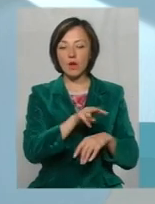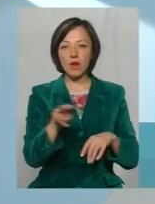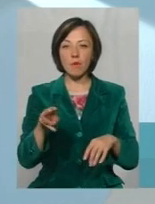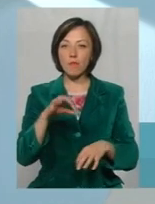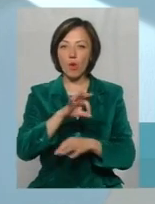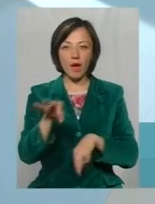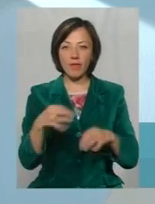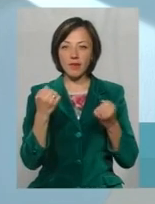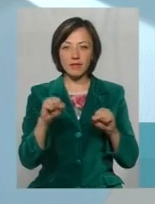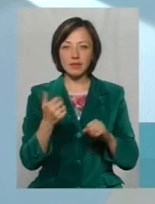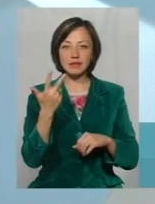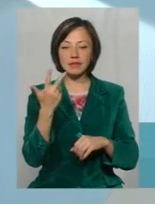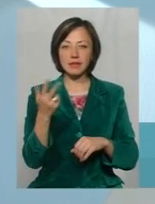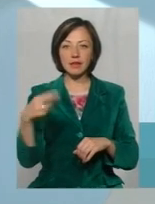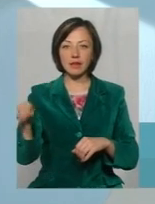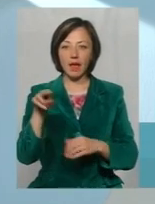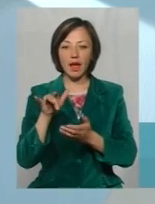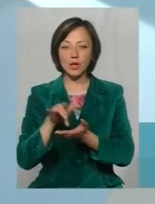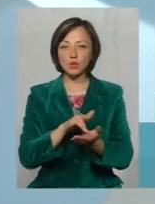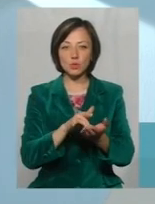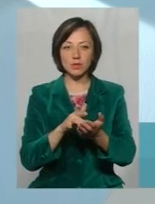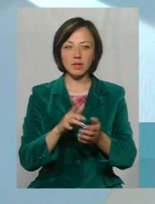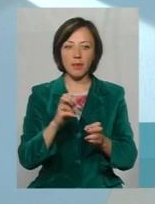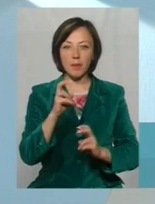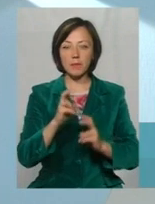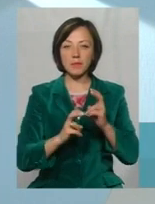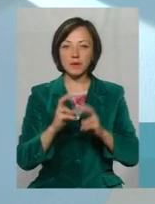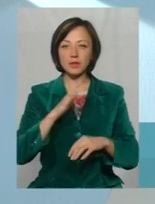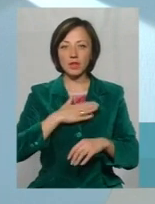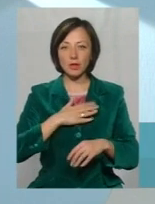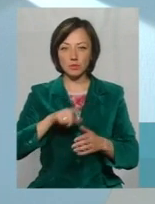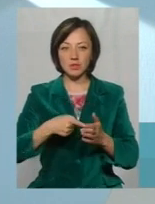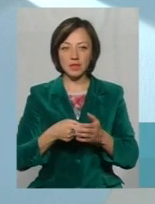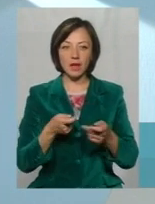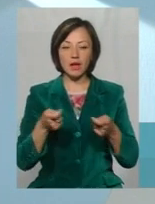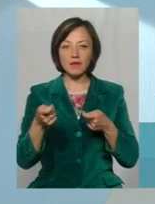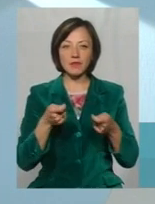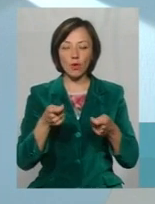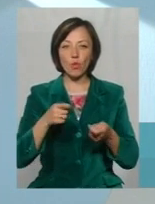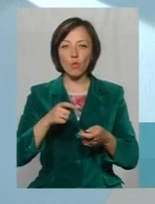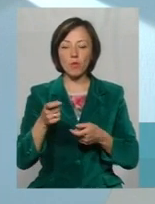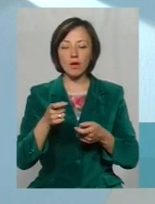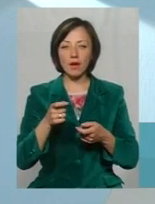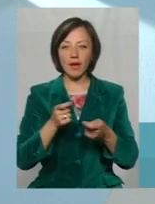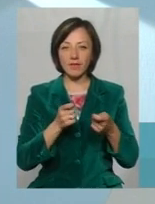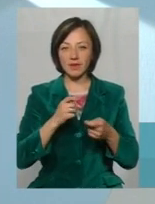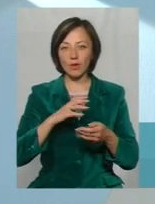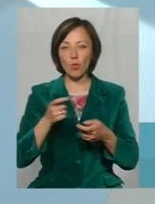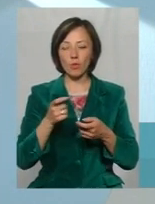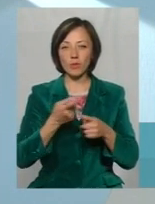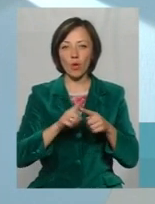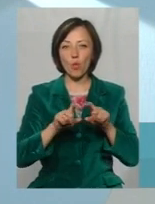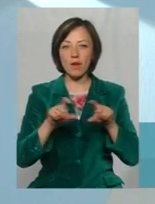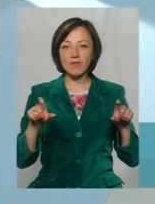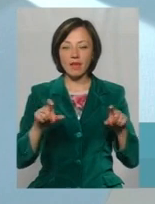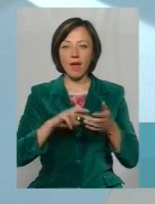дуже цікаві 3D-екскурсії на підприємство нашого міста. Як керівник управління економіки, все-таки дуже схилялася до тих